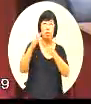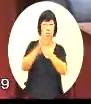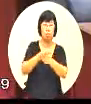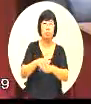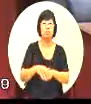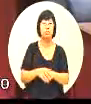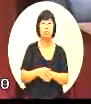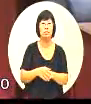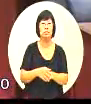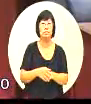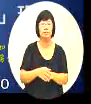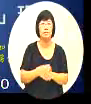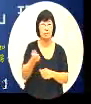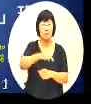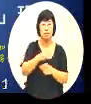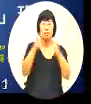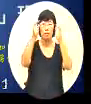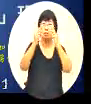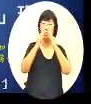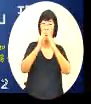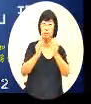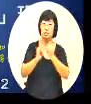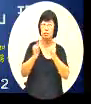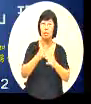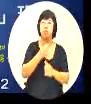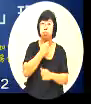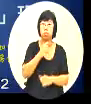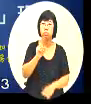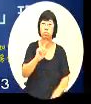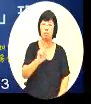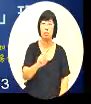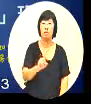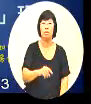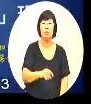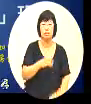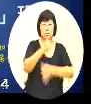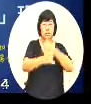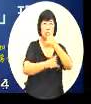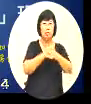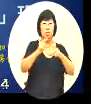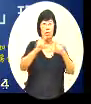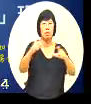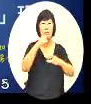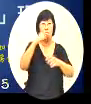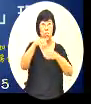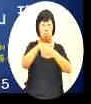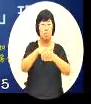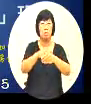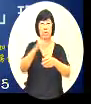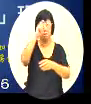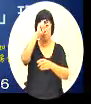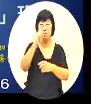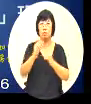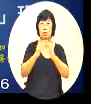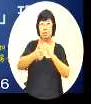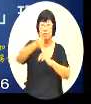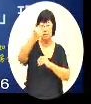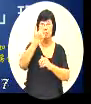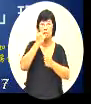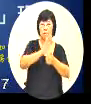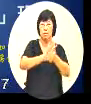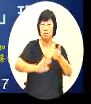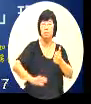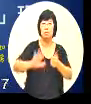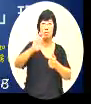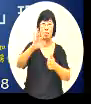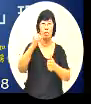高雄市民需要什么？生活的大红包。 我也希望市长能够发挥一个影响力。事实上高